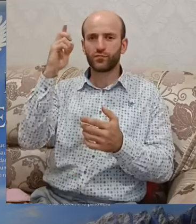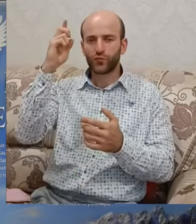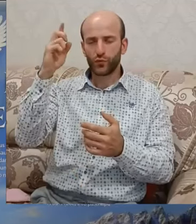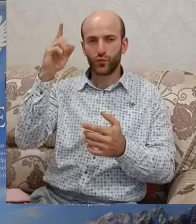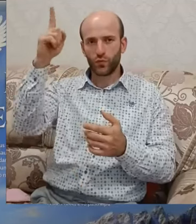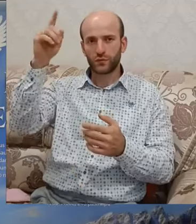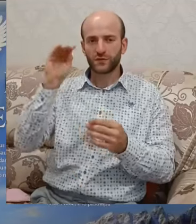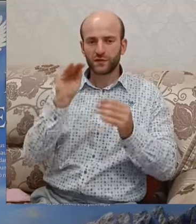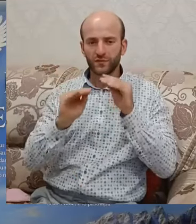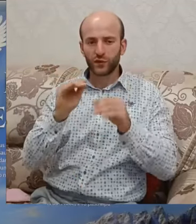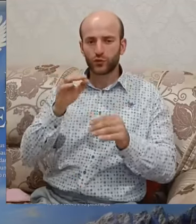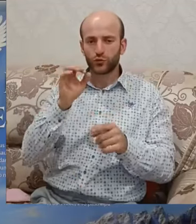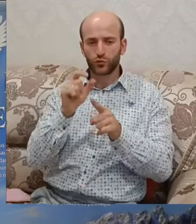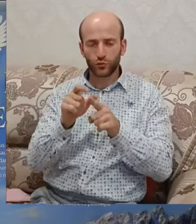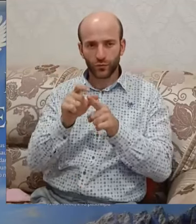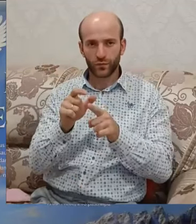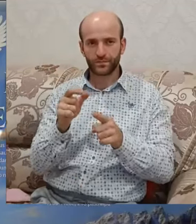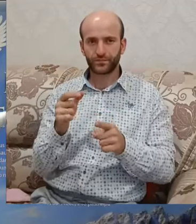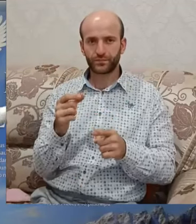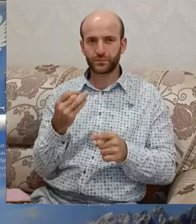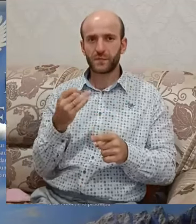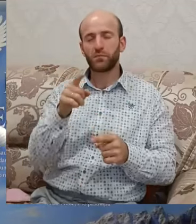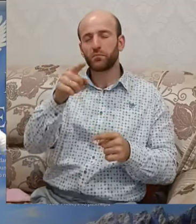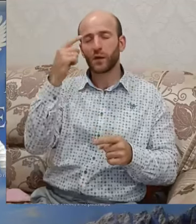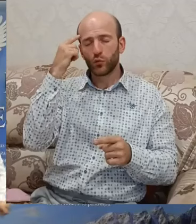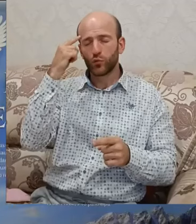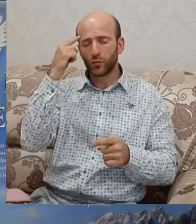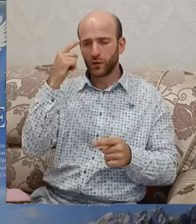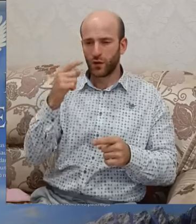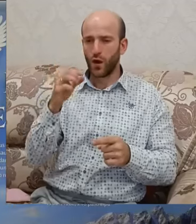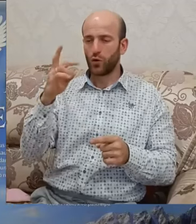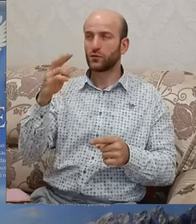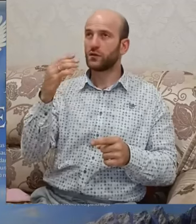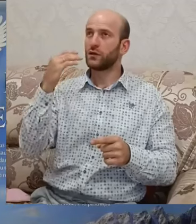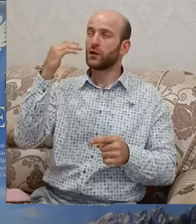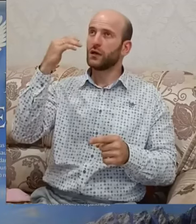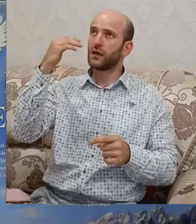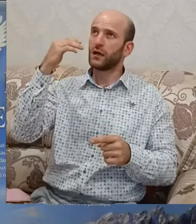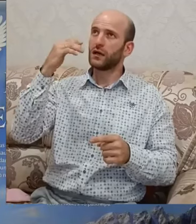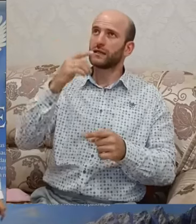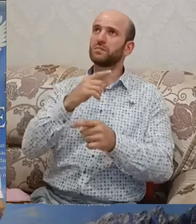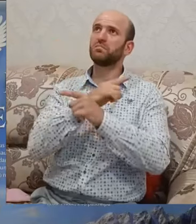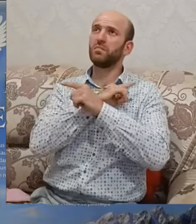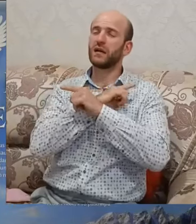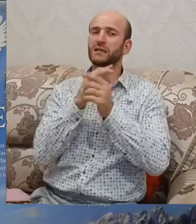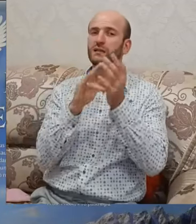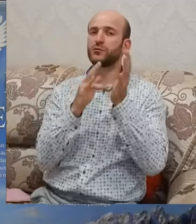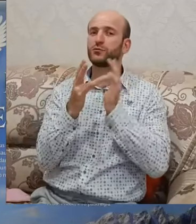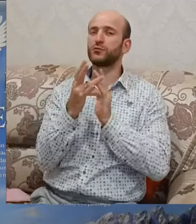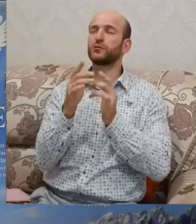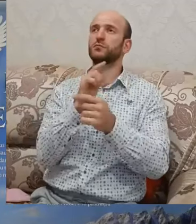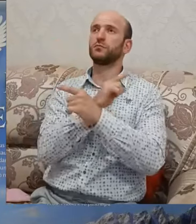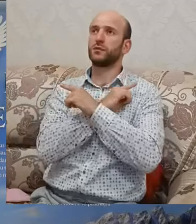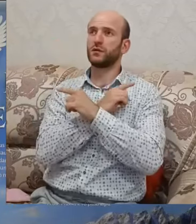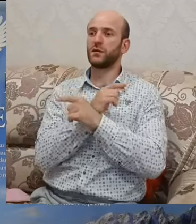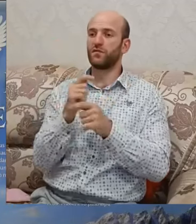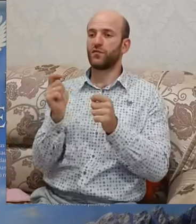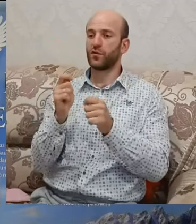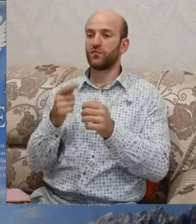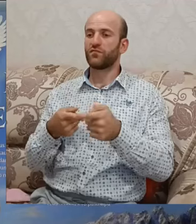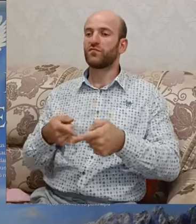до смерти Христа и воскресения. Kaip Dievas rūpinosi žodžiu? Как Бог заботился словом? Kad žodis taptų